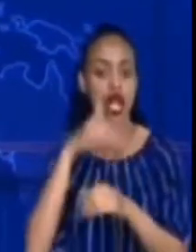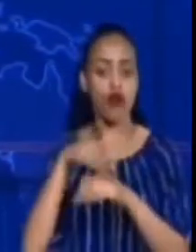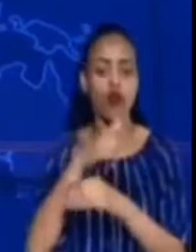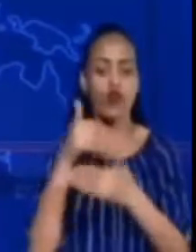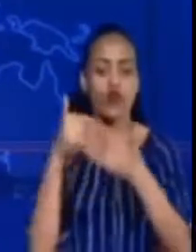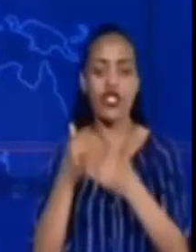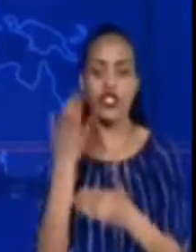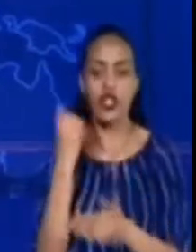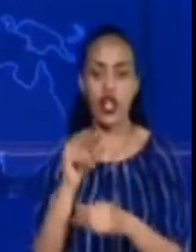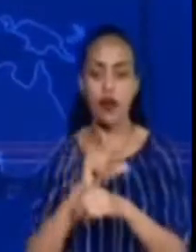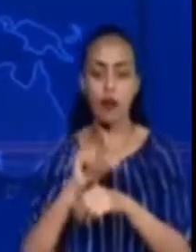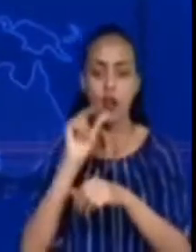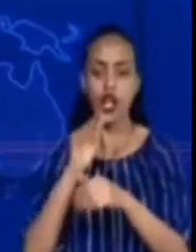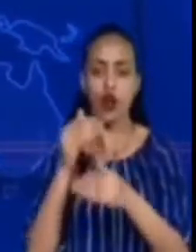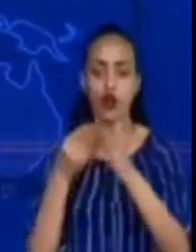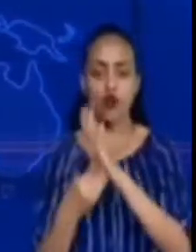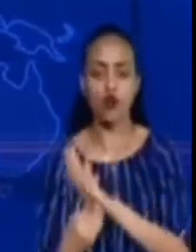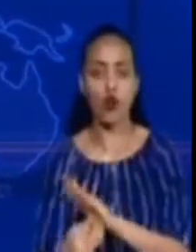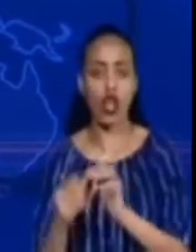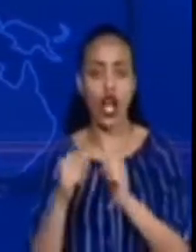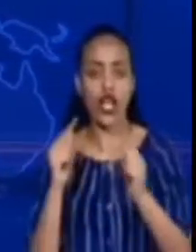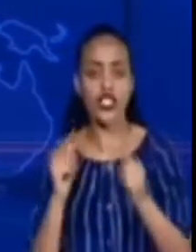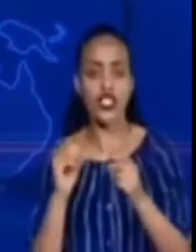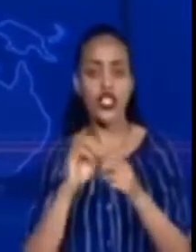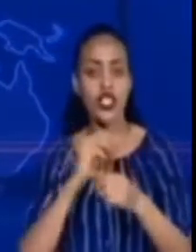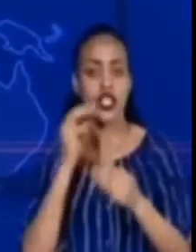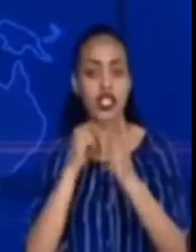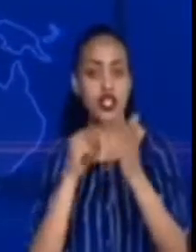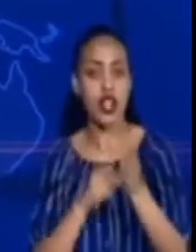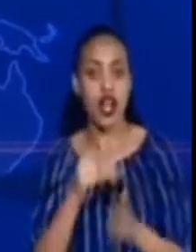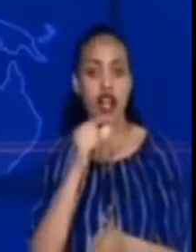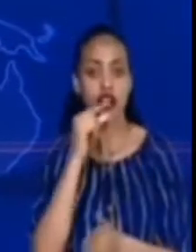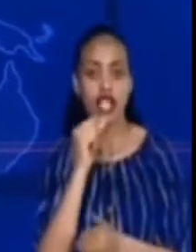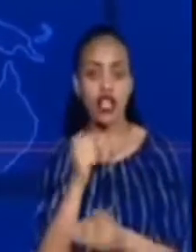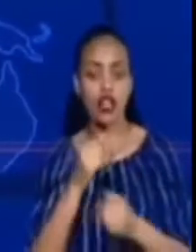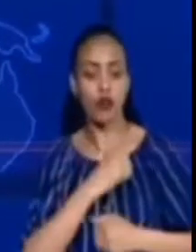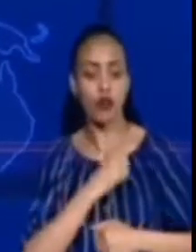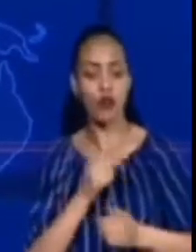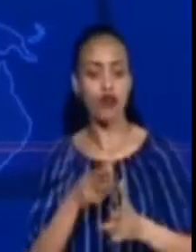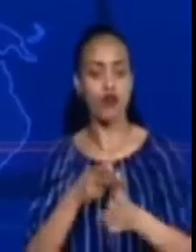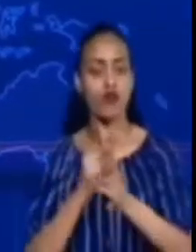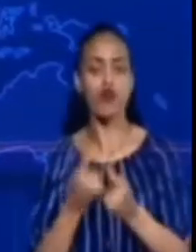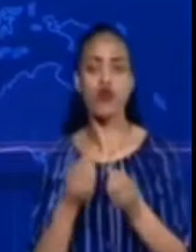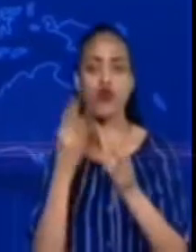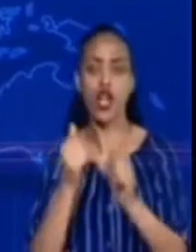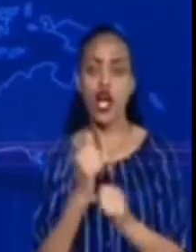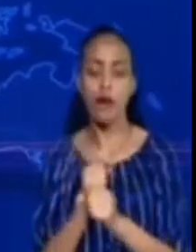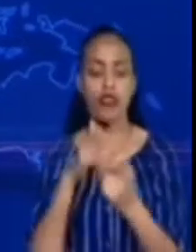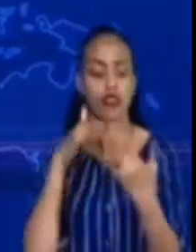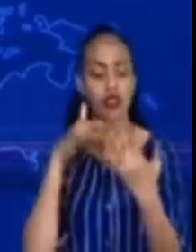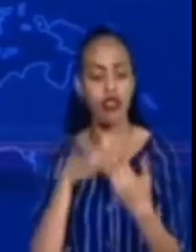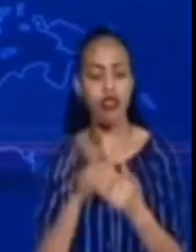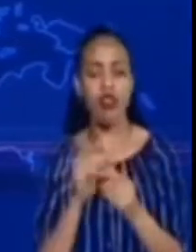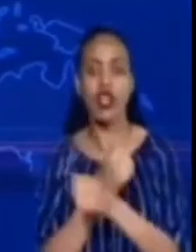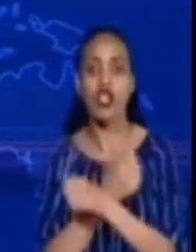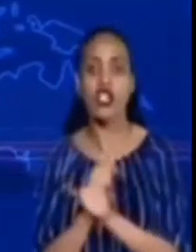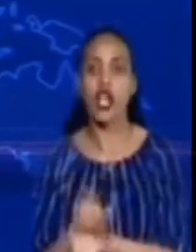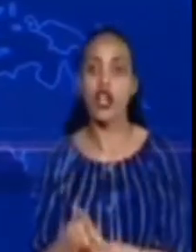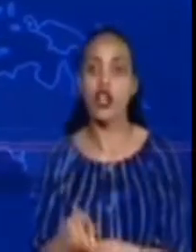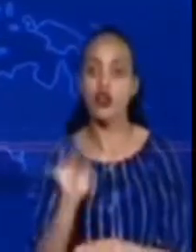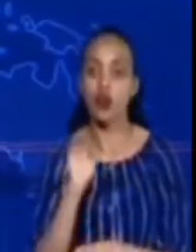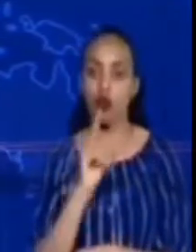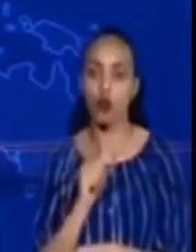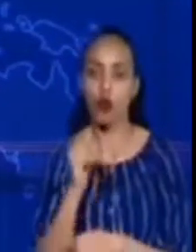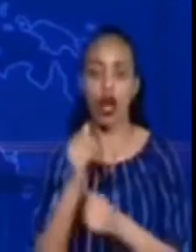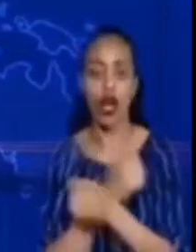ሲያርጉልን ነው እርሶ የምናውቀው እንጂ ጥሩ አይደለም እና አይላሱ ዘመድኩን ፈርተው ዘመድኩን ብዙ ተከታይ ስላሉ ብዙ ተመልካች